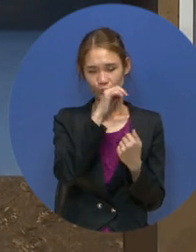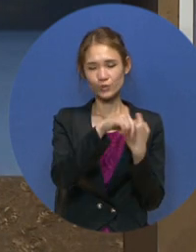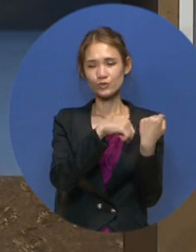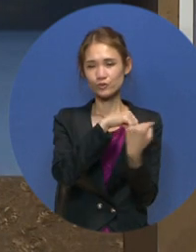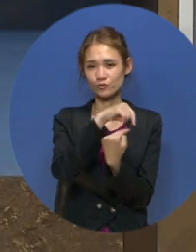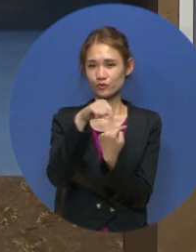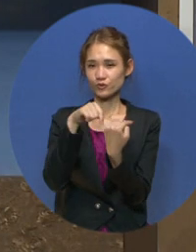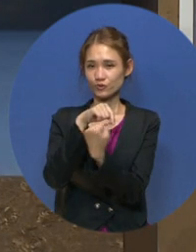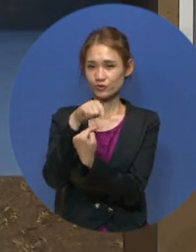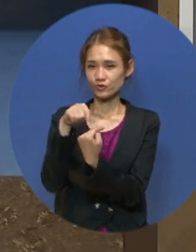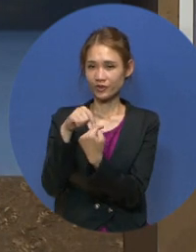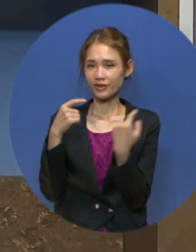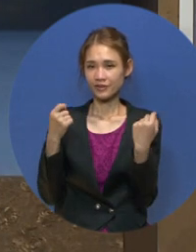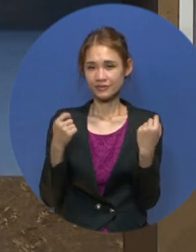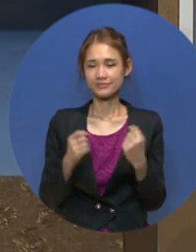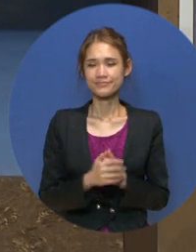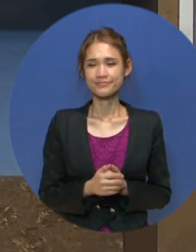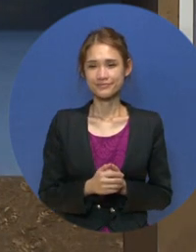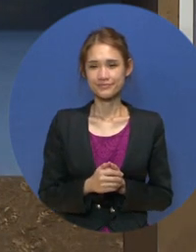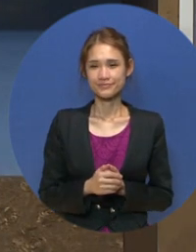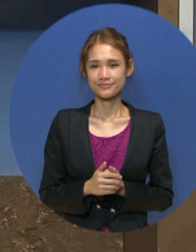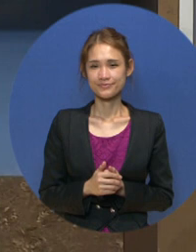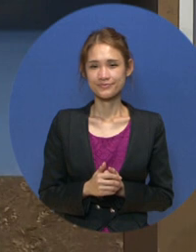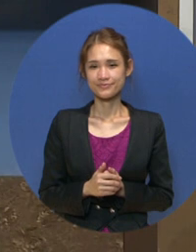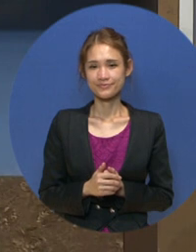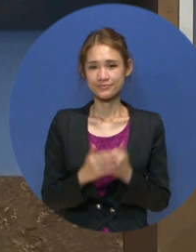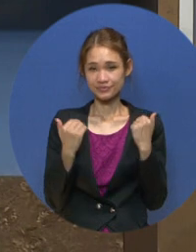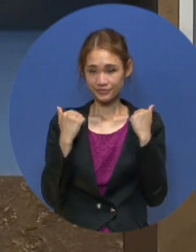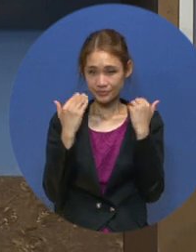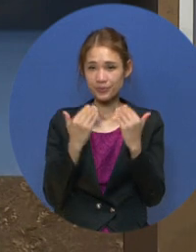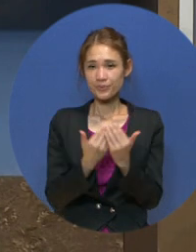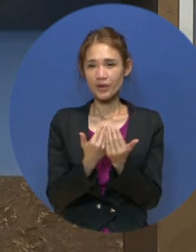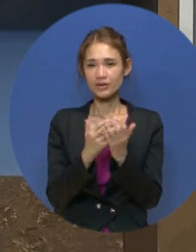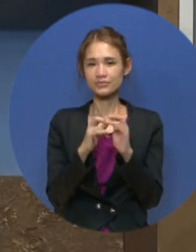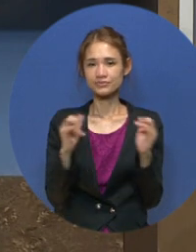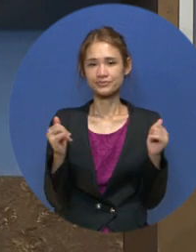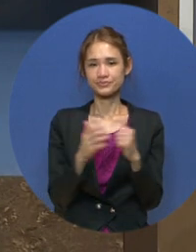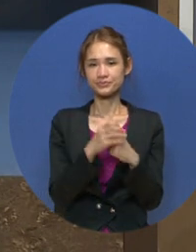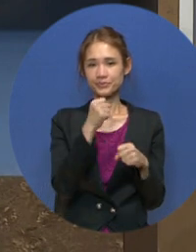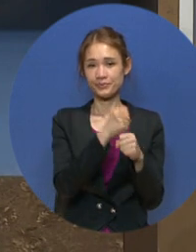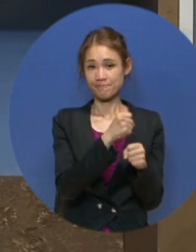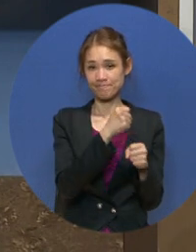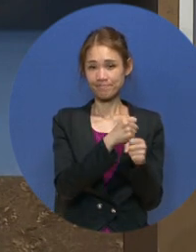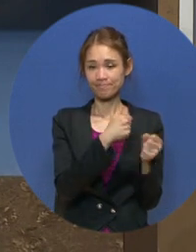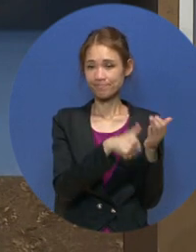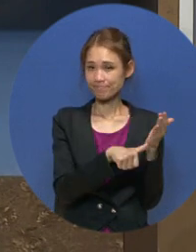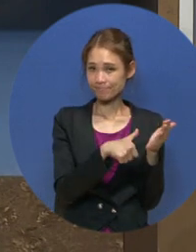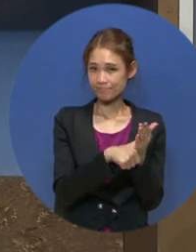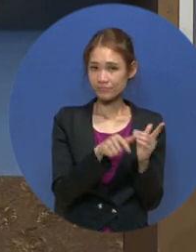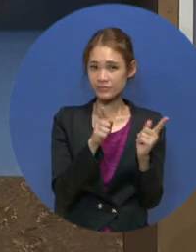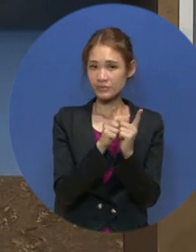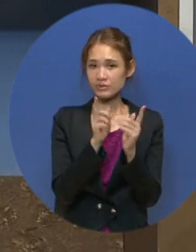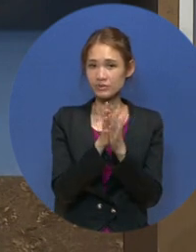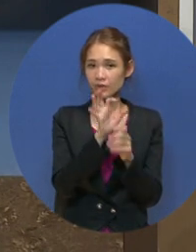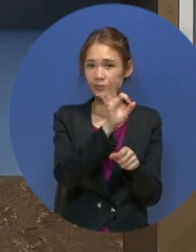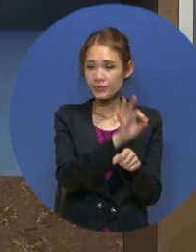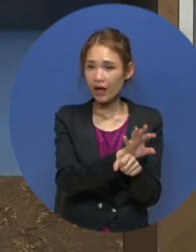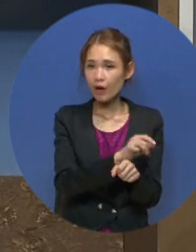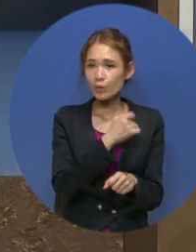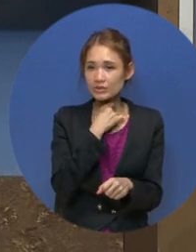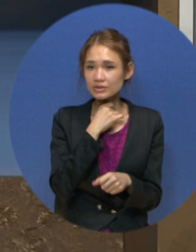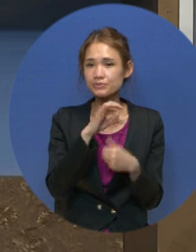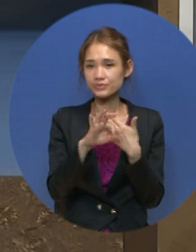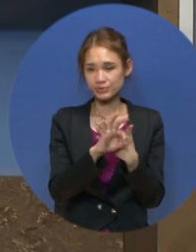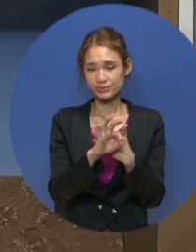잘 이루어지고 있는 것 같은데요. 네, 네. 이 발달장애인분들이 만든 상품들을 직접 구입을 하려면 그러면은